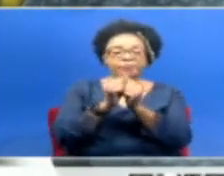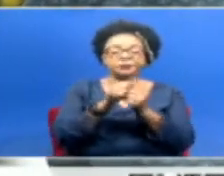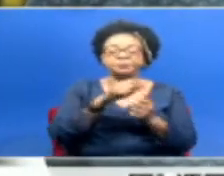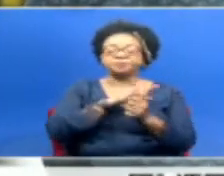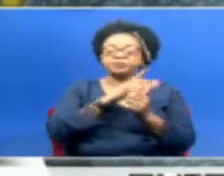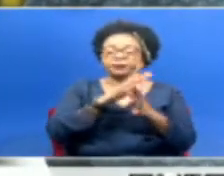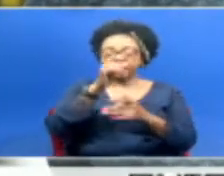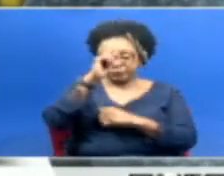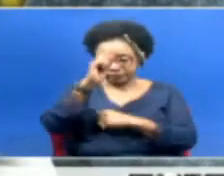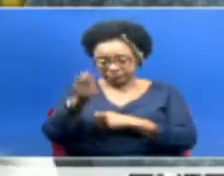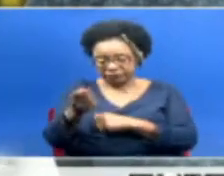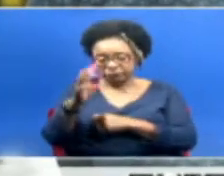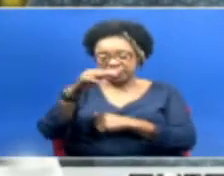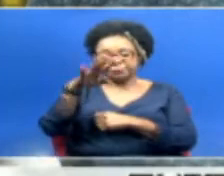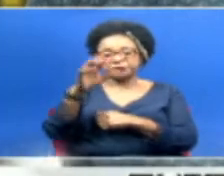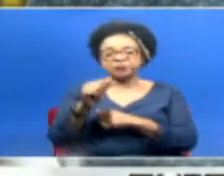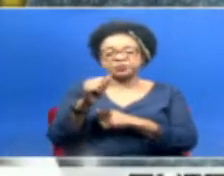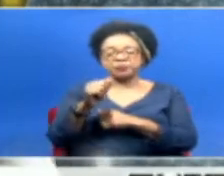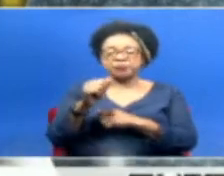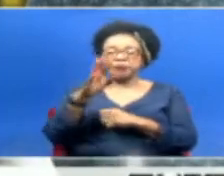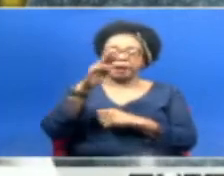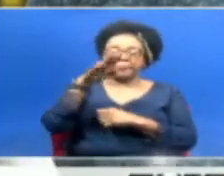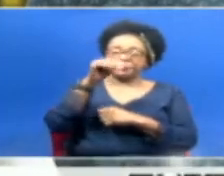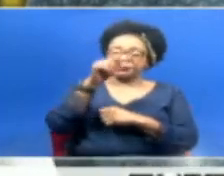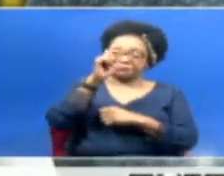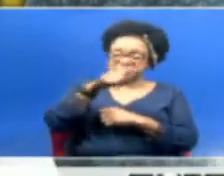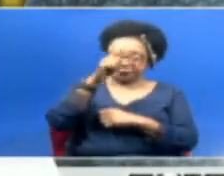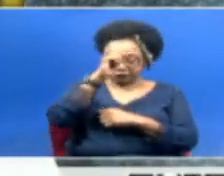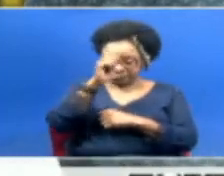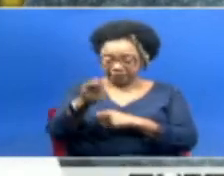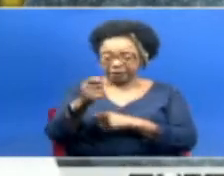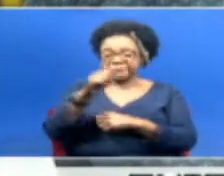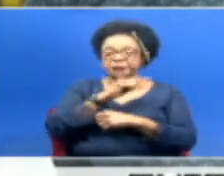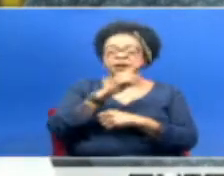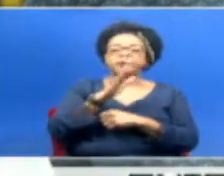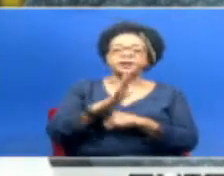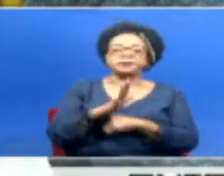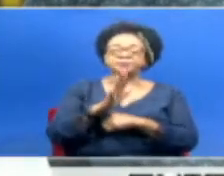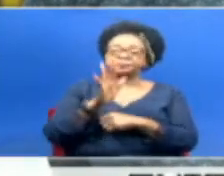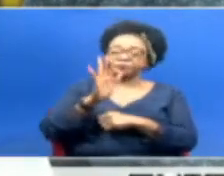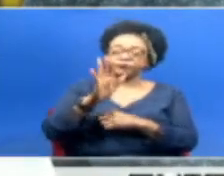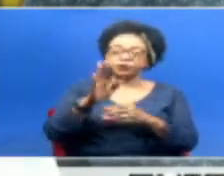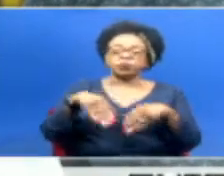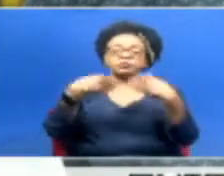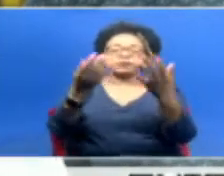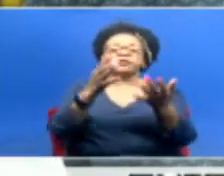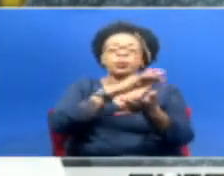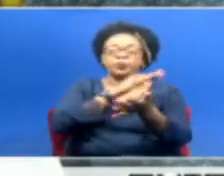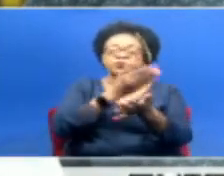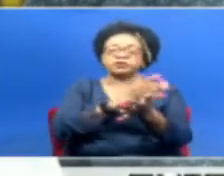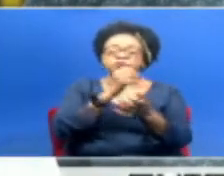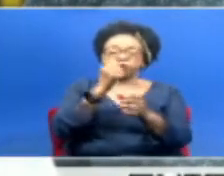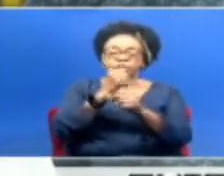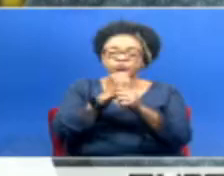aheshimu msimamo wa MCAs na MCAs waheshimu kwamba gavana ndio alipewa mamlaka ya kufanya maendeleo